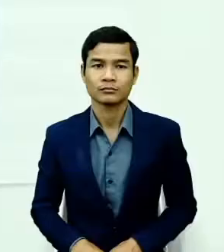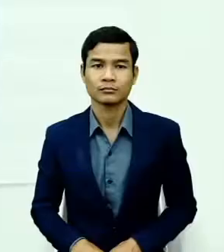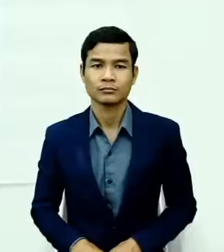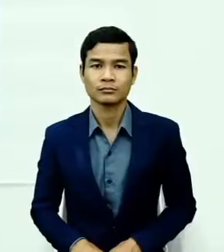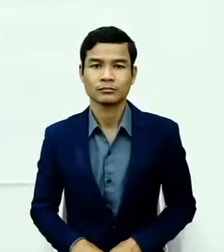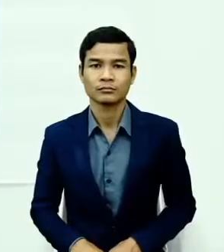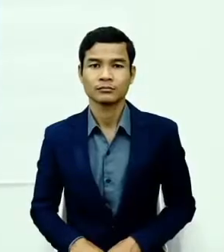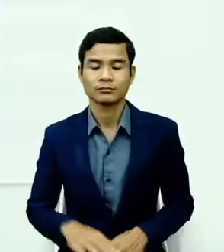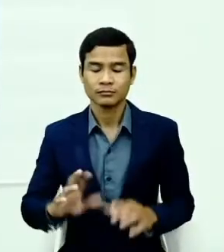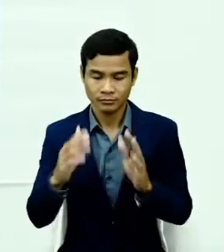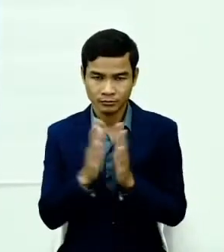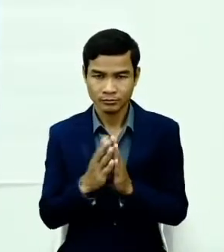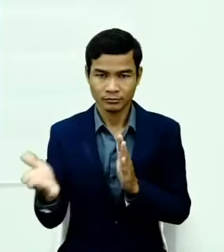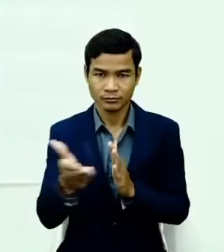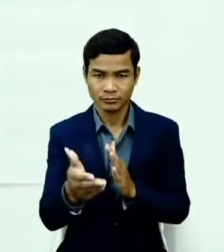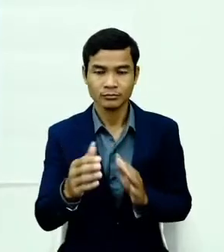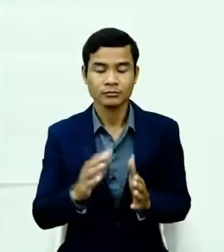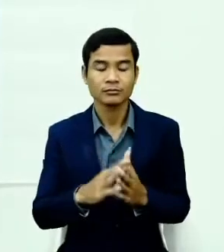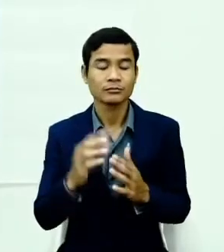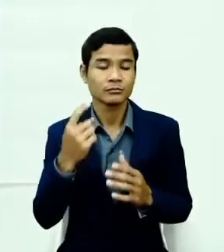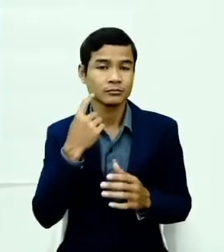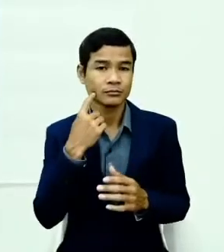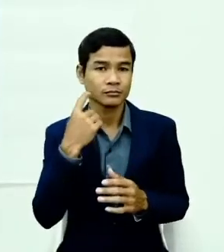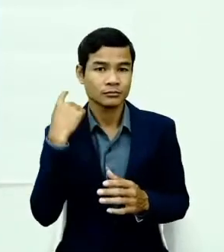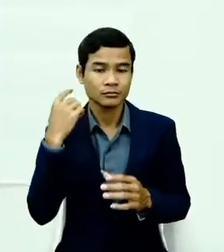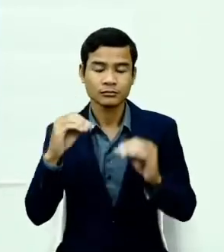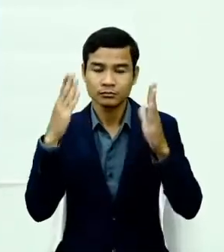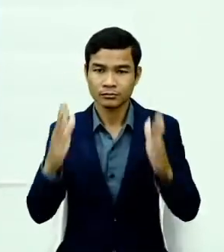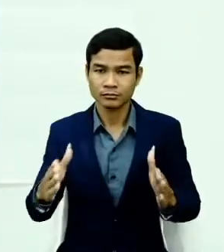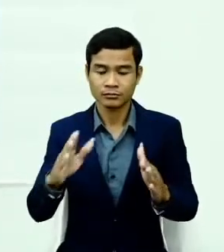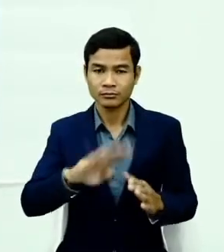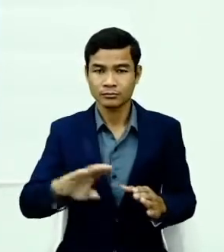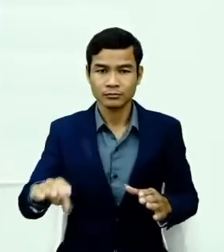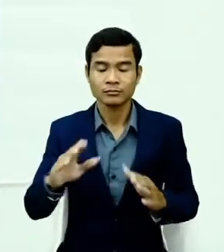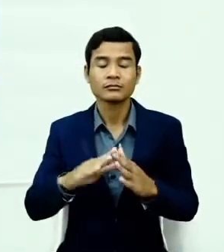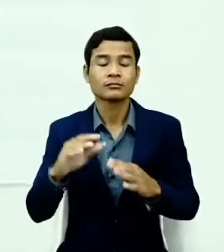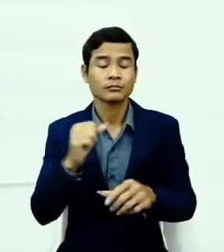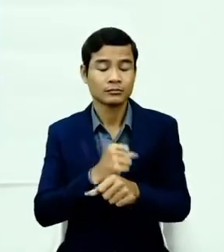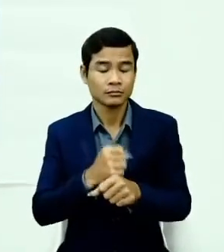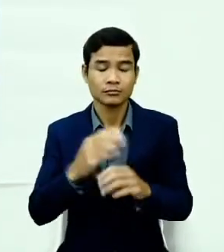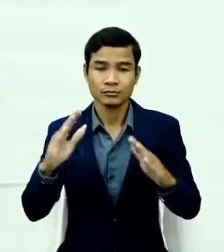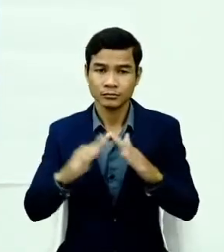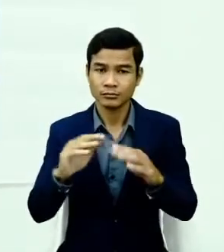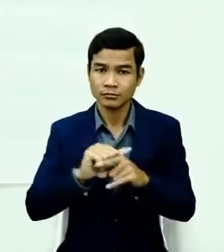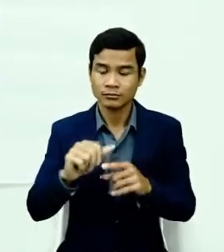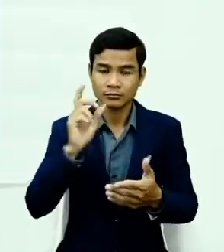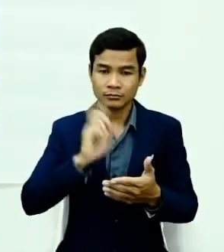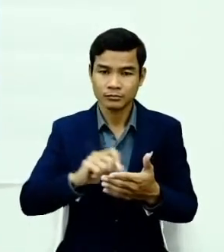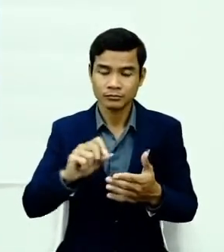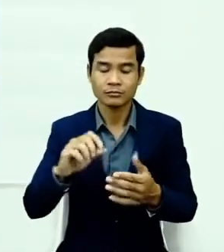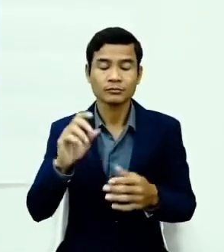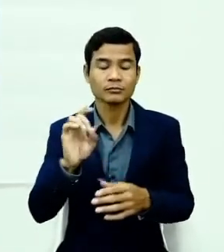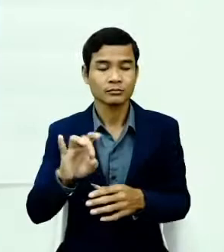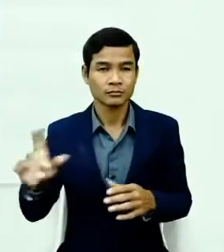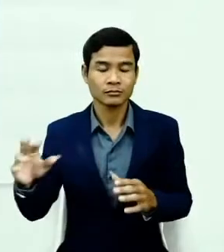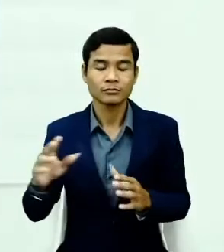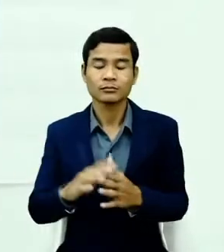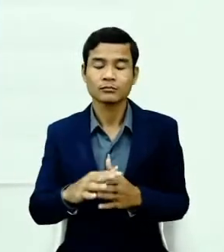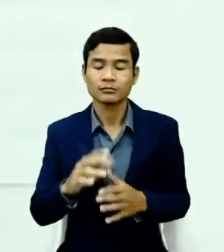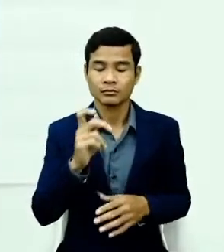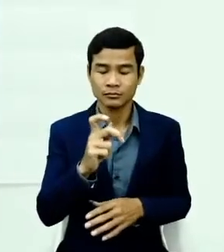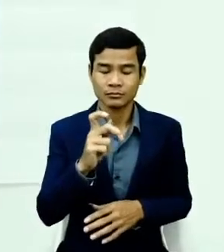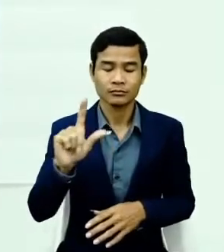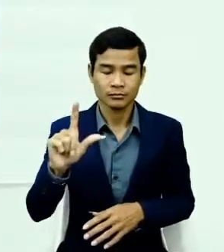ចា៎អរគុណកូនយ៉ាងកាលពីថ្ងៃមុនអ្នកគ្រូបានឲ្យយើងធ្វើកិច្ចការផ្ទះសរសេរព្យញ្ជនៈកជទលផ្សំជាមួយនឹ